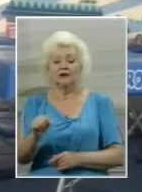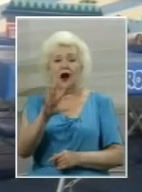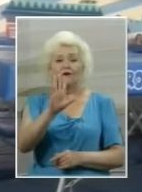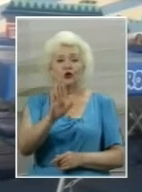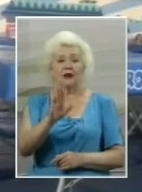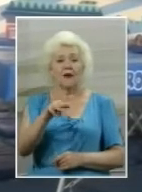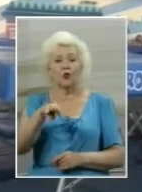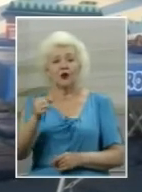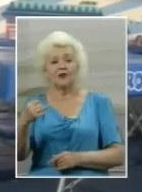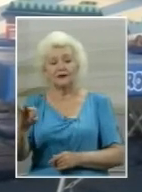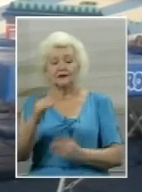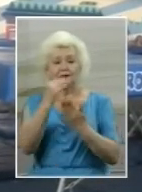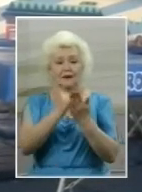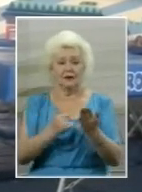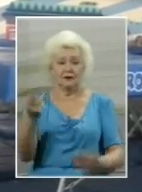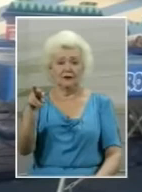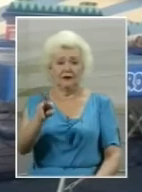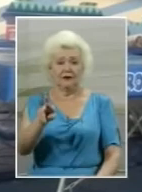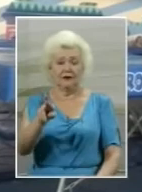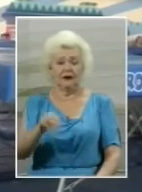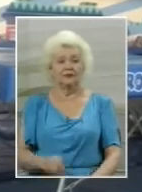Муравицький, телеканал «Скіфія».